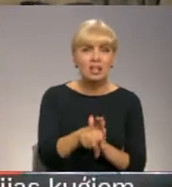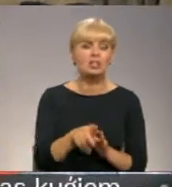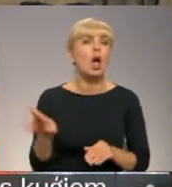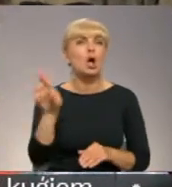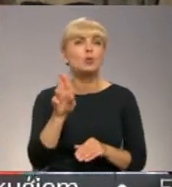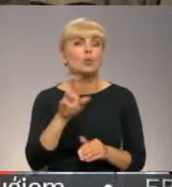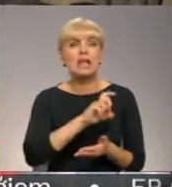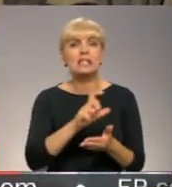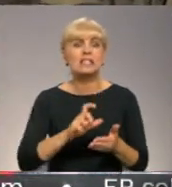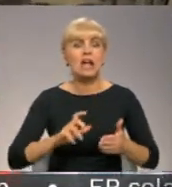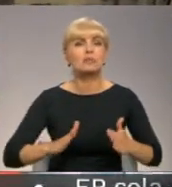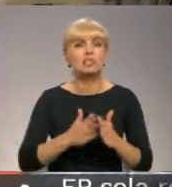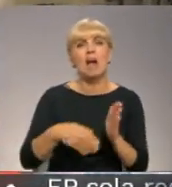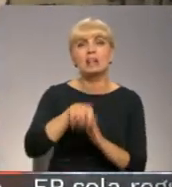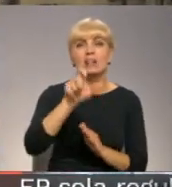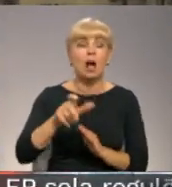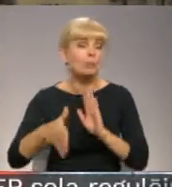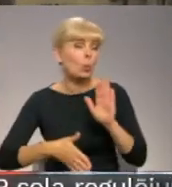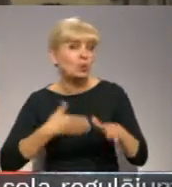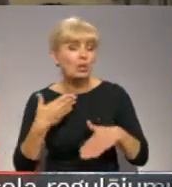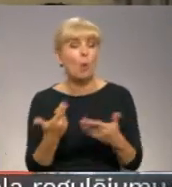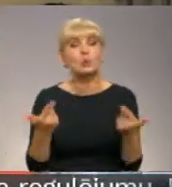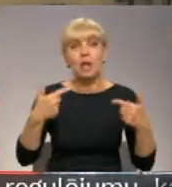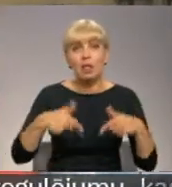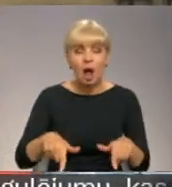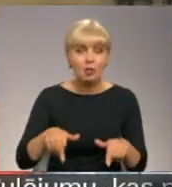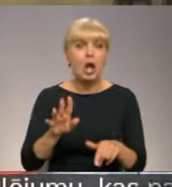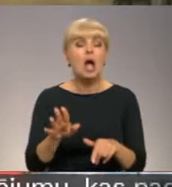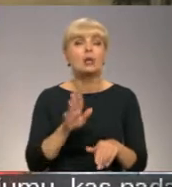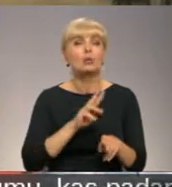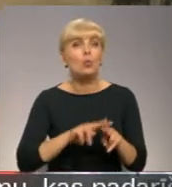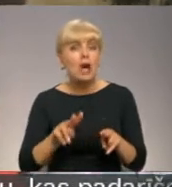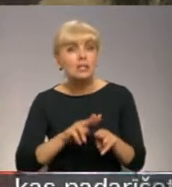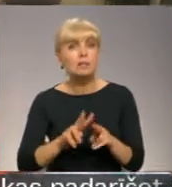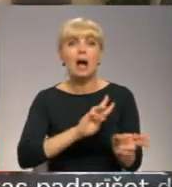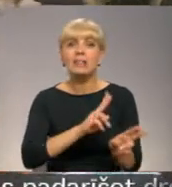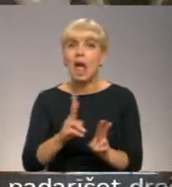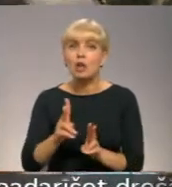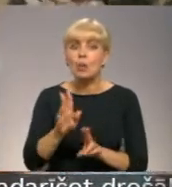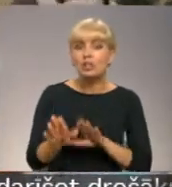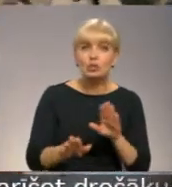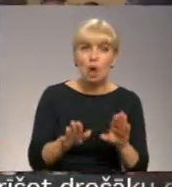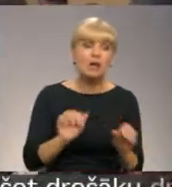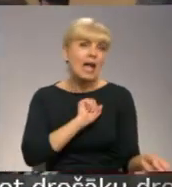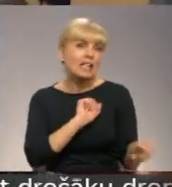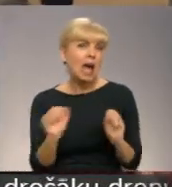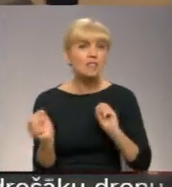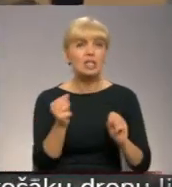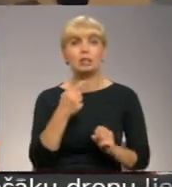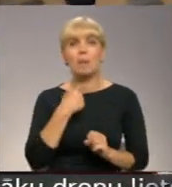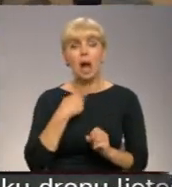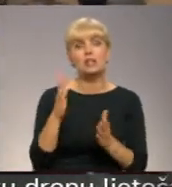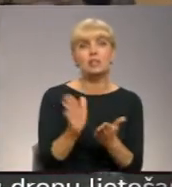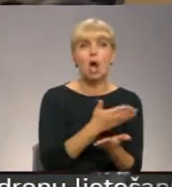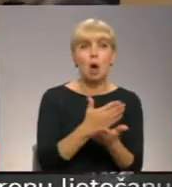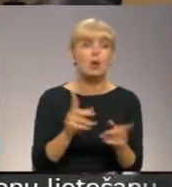Jūnijas dziesmu svētku dalībniekiem ir satraukuma pilns laiks. Vai jānoslīpē deju solis, kārtīgi jāievingrina balsis,